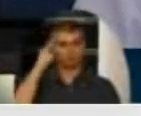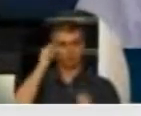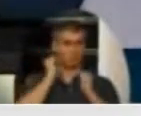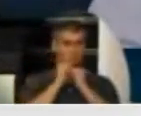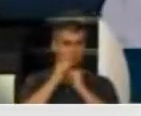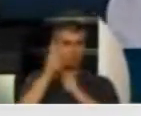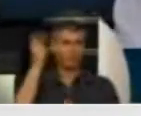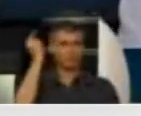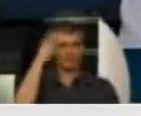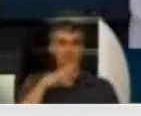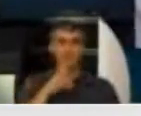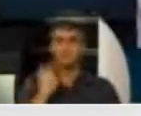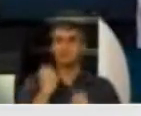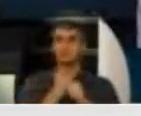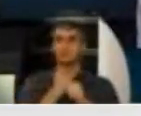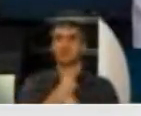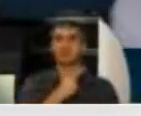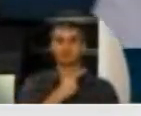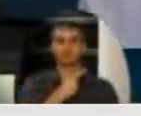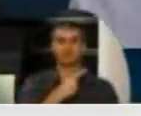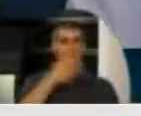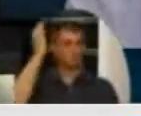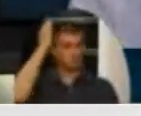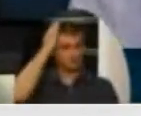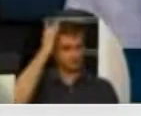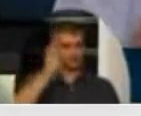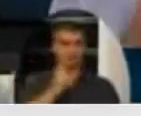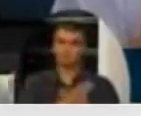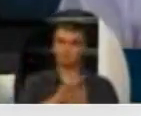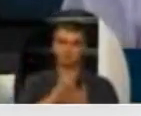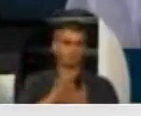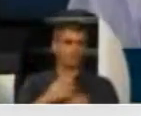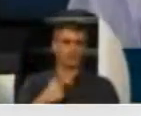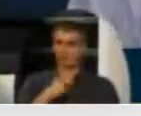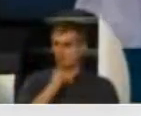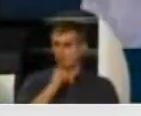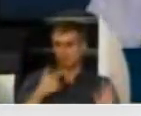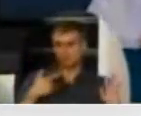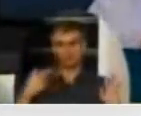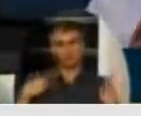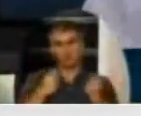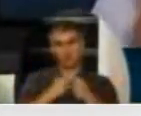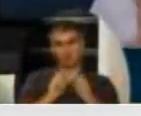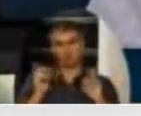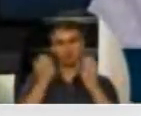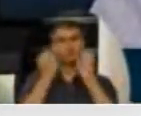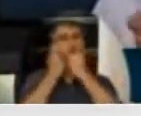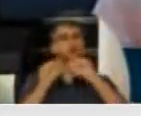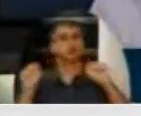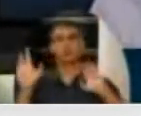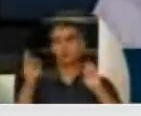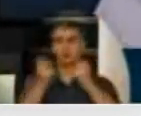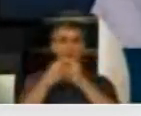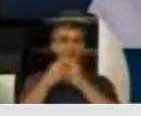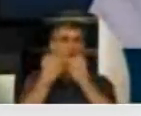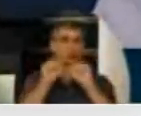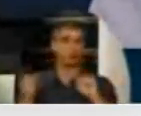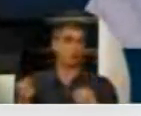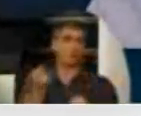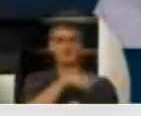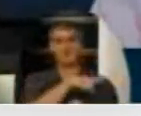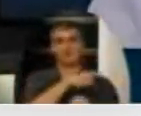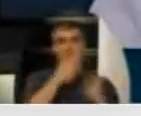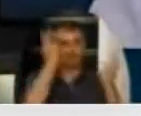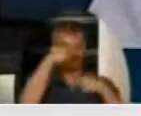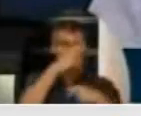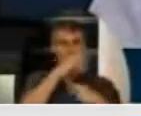הם הבינו שמה שעשה נפתלי בנט זה פשוט מאוד, אני לא רוצה, ידי לא במעל בשחרור, בהקשר בין השחרור, בדיל